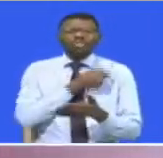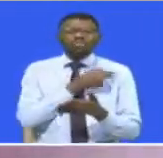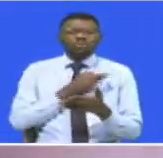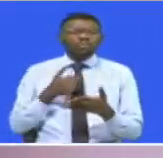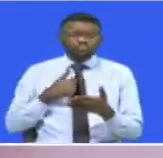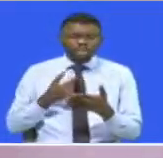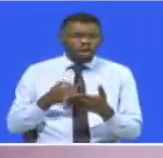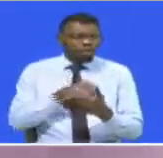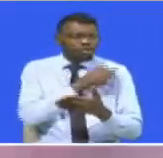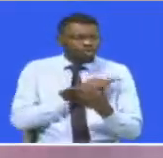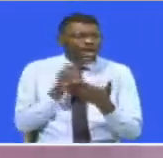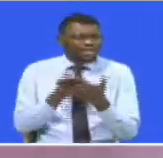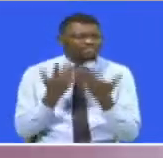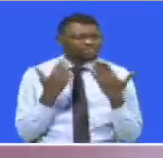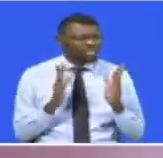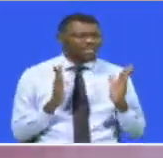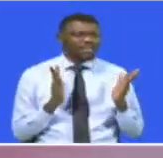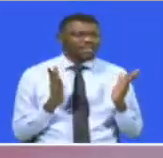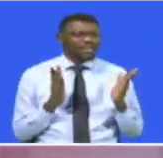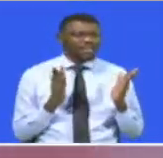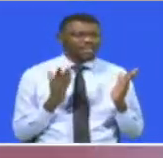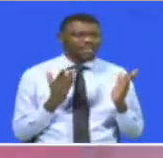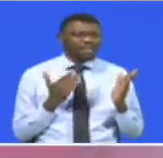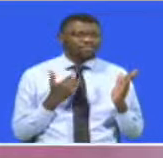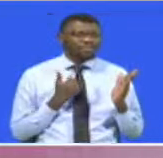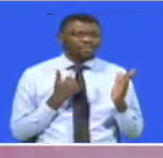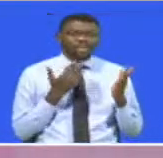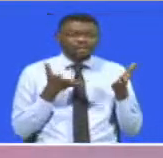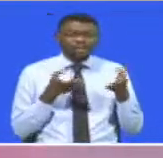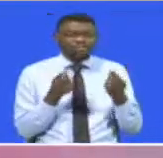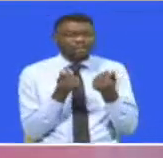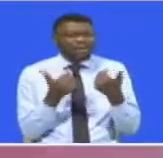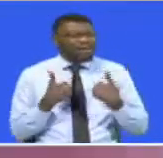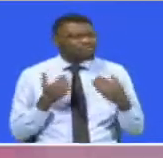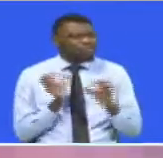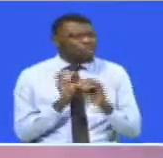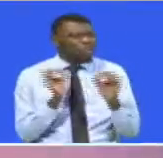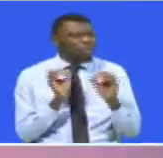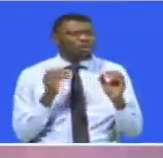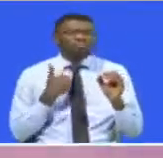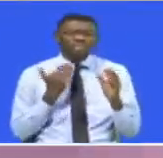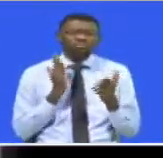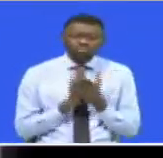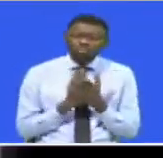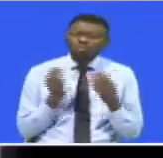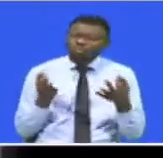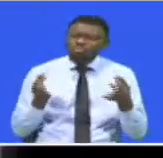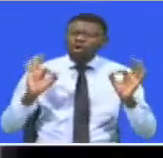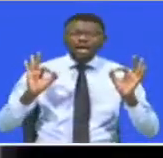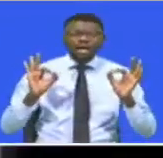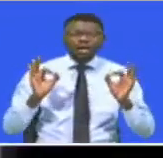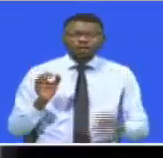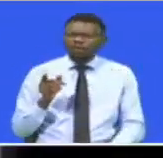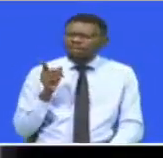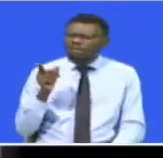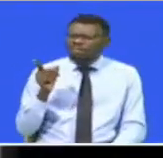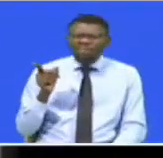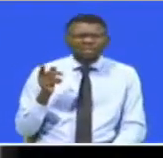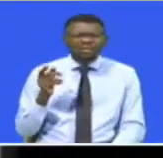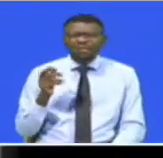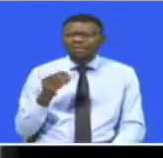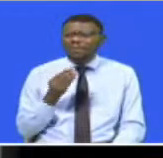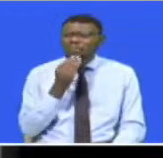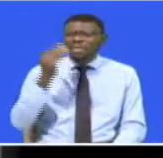Nakwambia niko hospitali nililazwa, hasa mgenitumania pesa za matumizi, maana basi niko kwenye hali mbaya kweli. Huyo mgonjwa